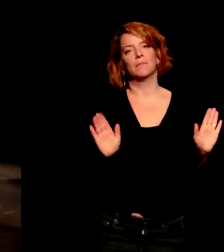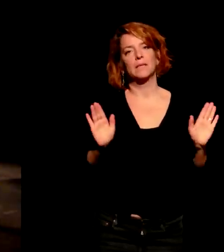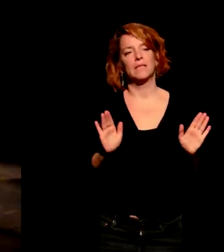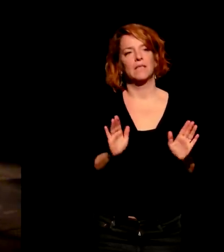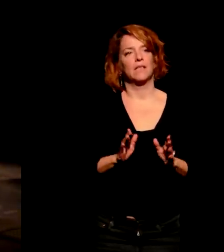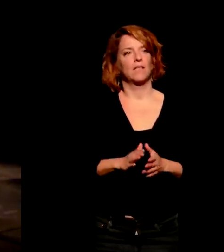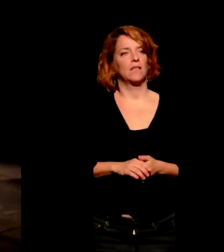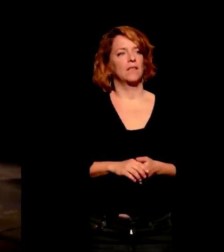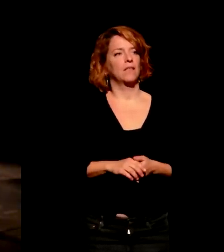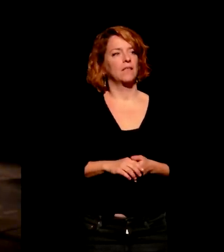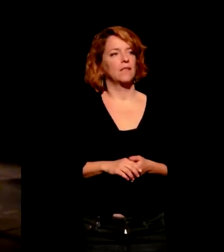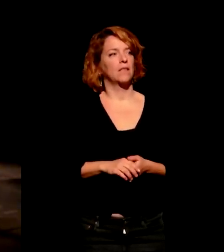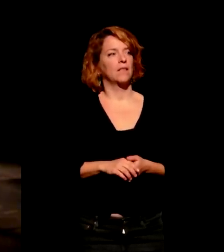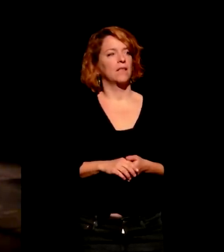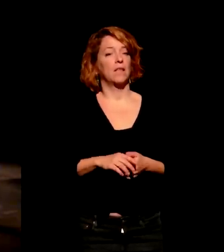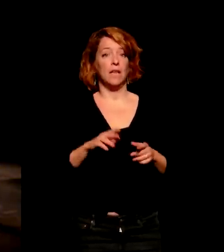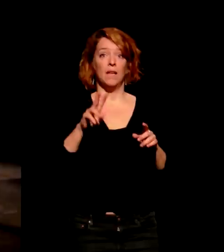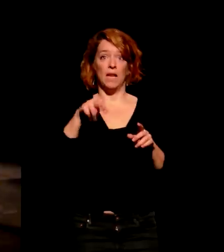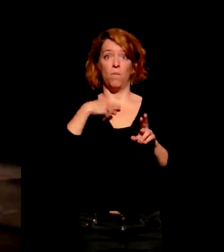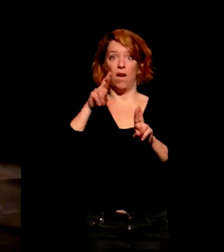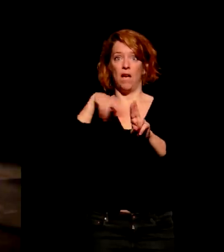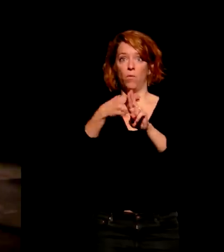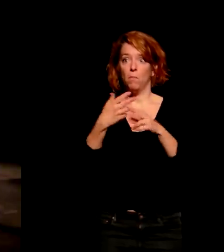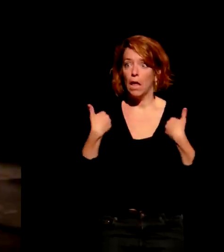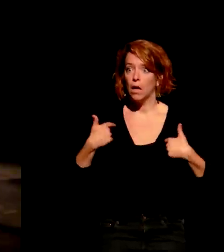Mais j'ai dit, je suis pas musulman, moi.